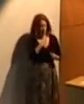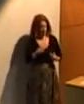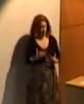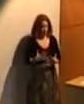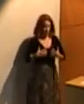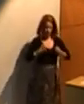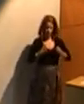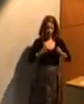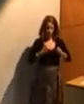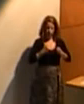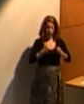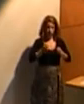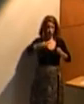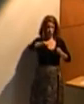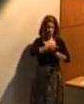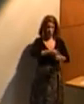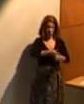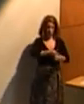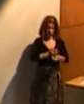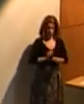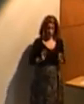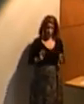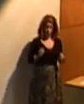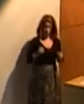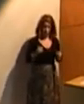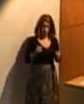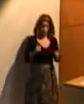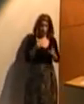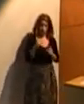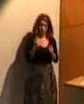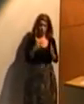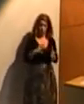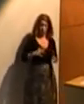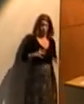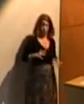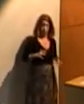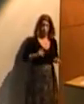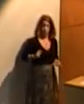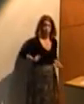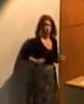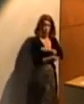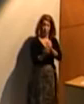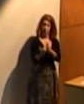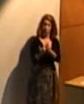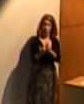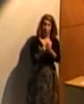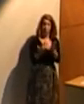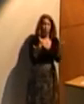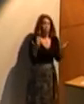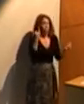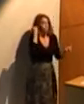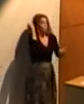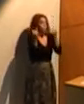ce que nous sommes prêts réellement à rentrer au monde où on pourrait éventuellement